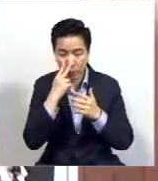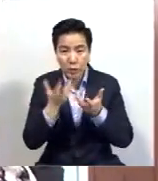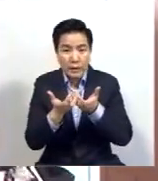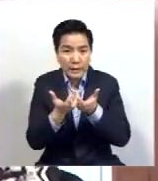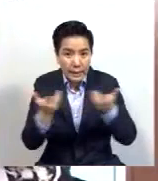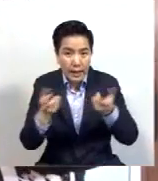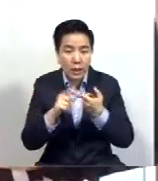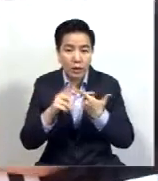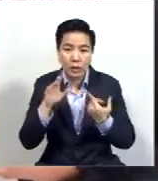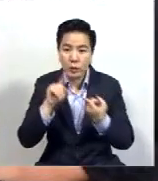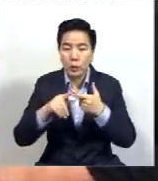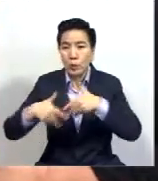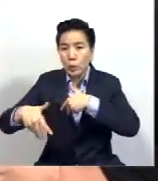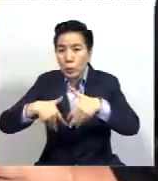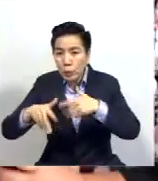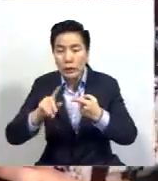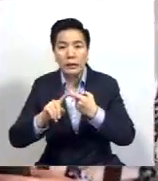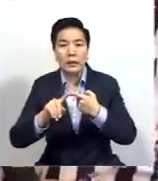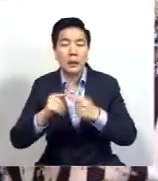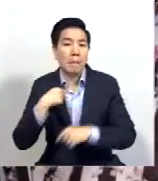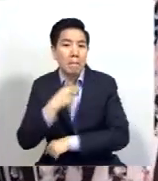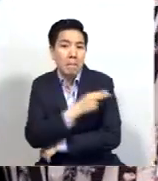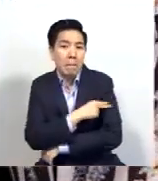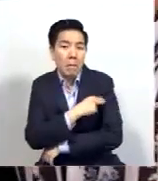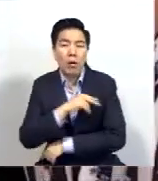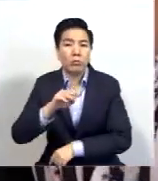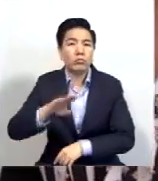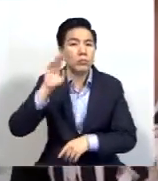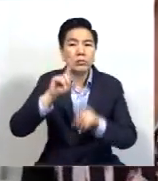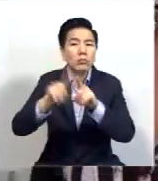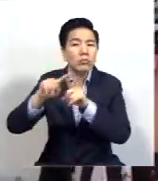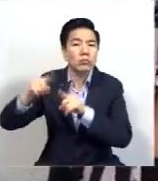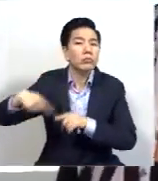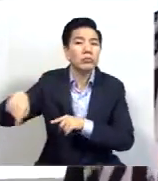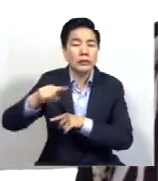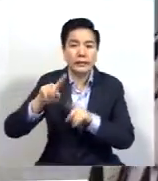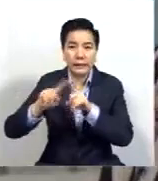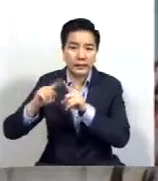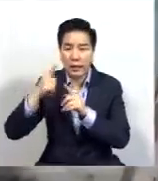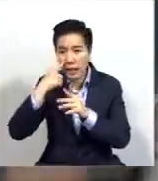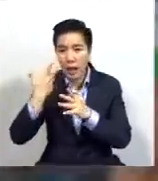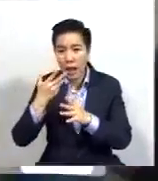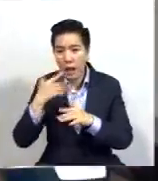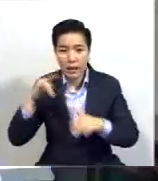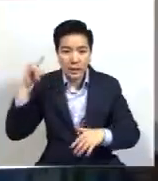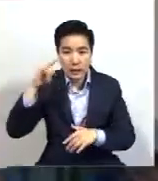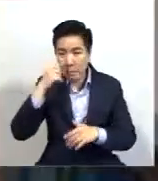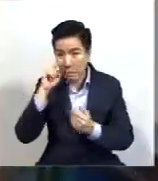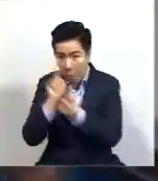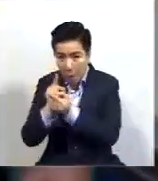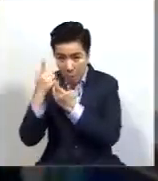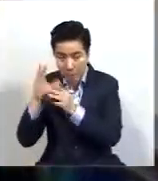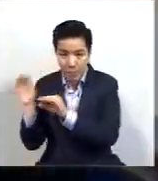องในชุมชนในโรงพยาบาลเอกชนหรือโรงพยาบาลของรัฐอื่นๆหรือที่สนามบินเรียบร้อย